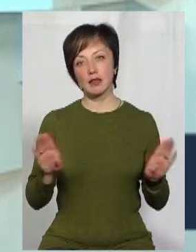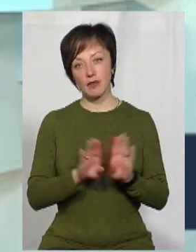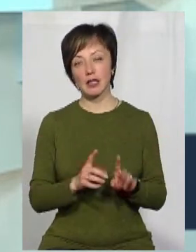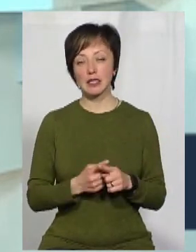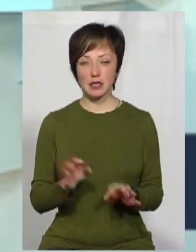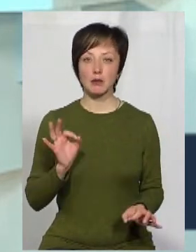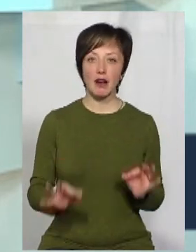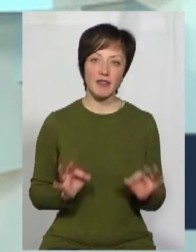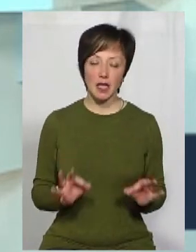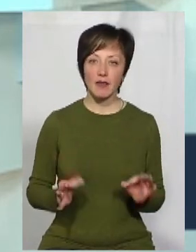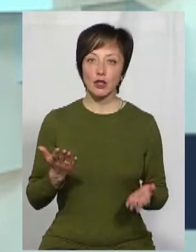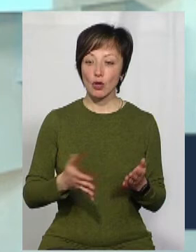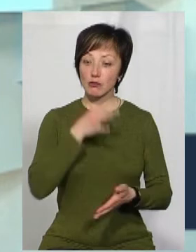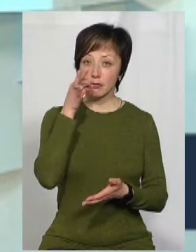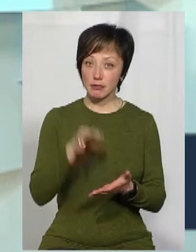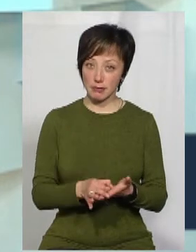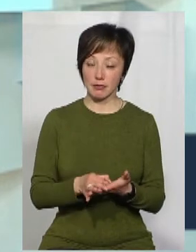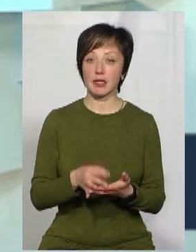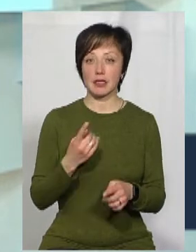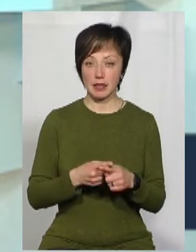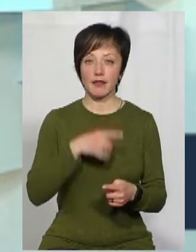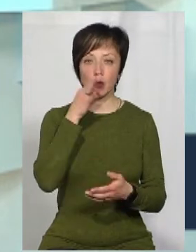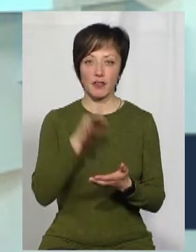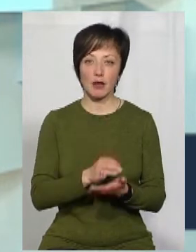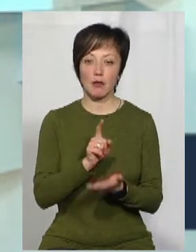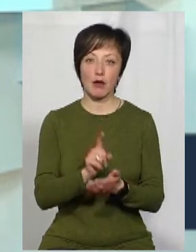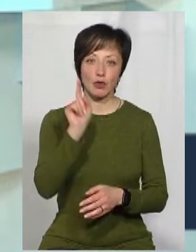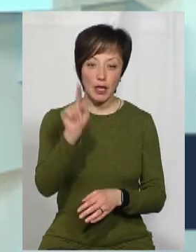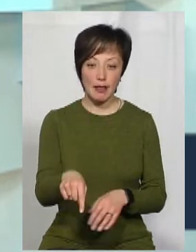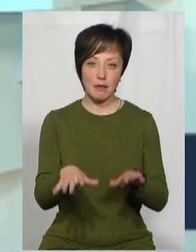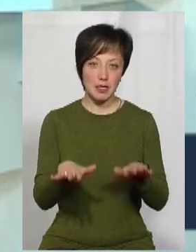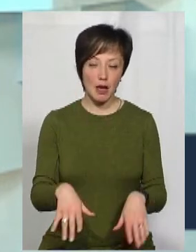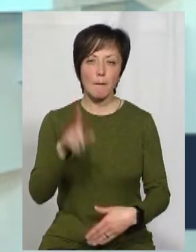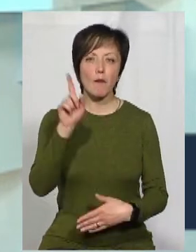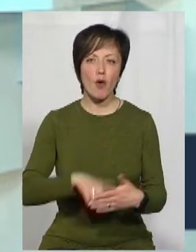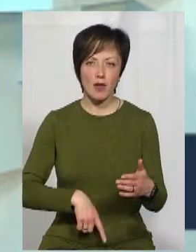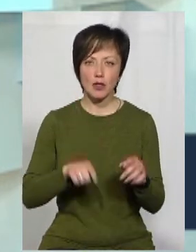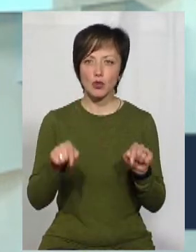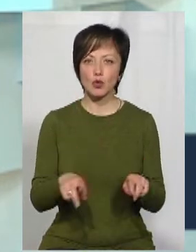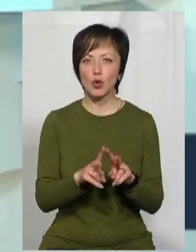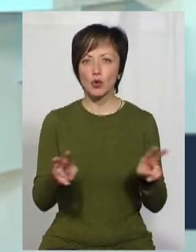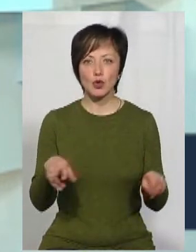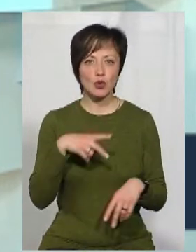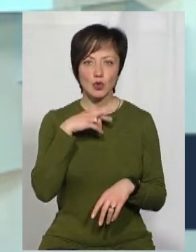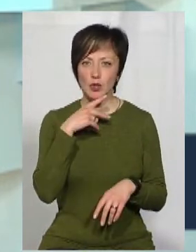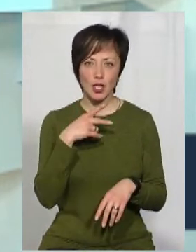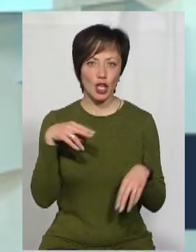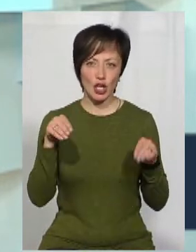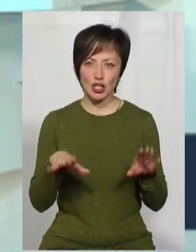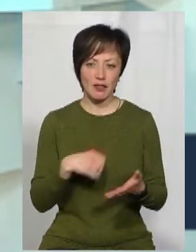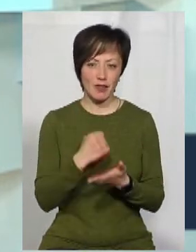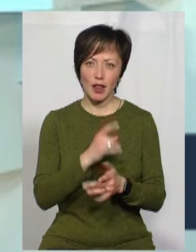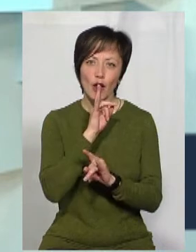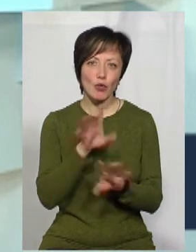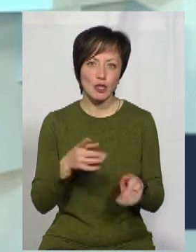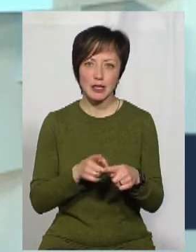І це справедливо. Якщо ми говоримо про відповідальність, то ця відповідальність має бути на місцях. І повірте, що тут теж хтось дурних огульних рішень ухвалювати